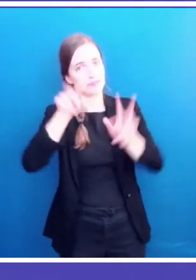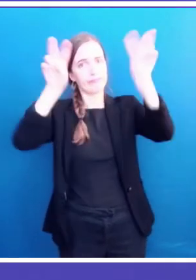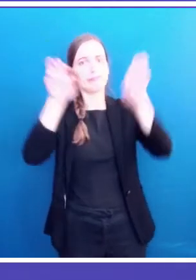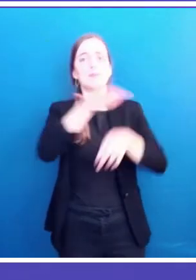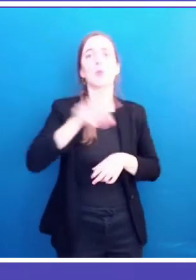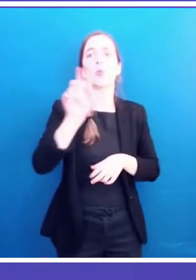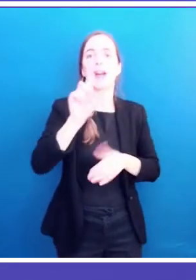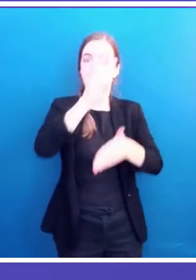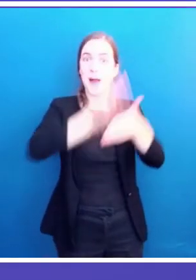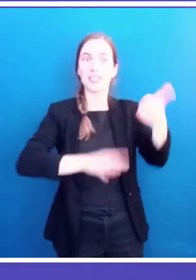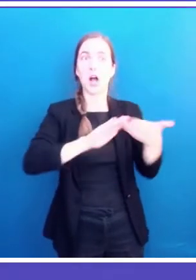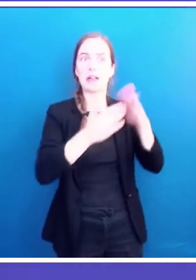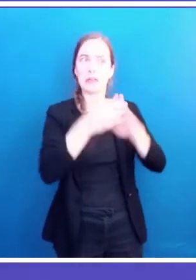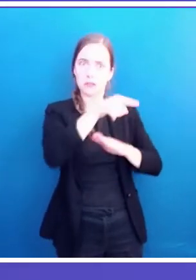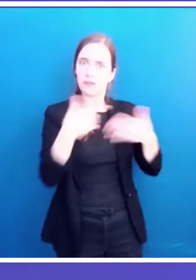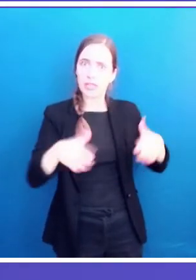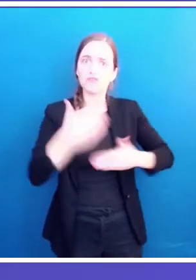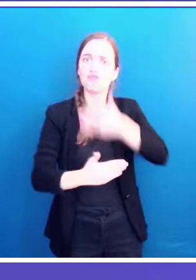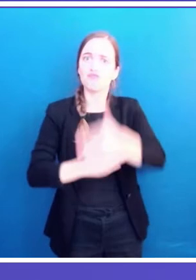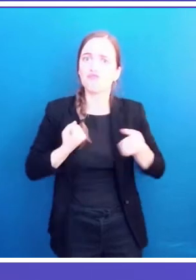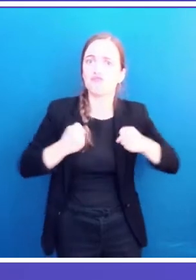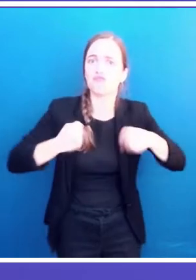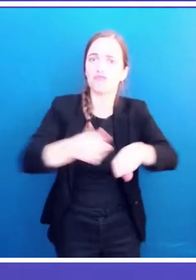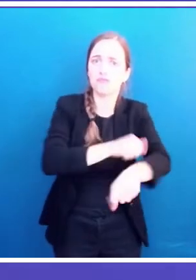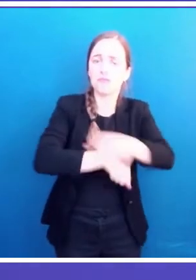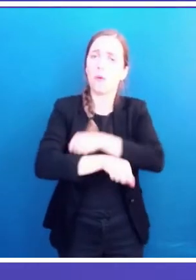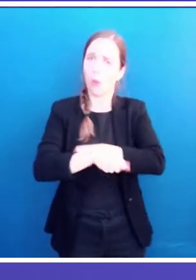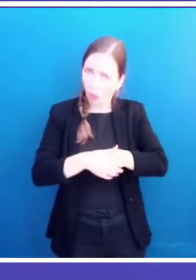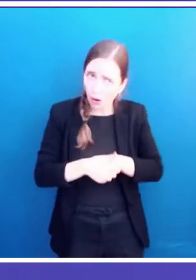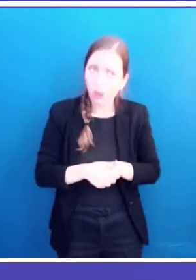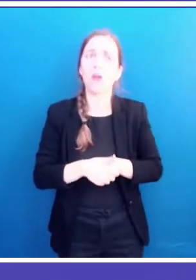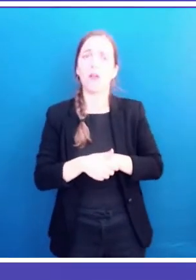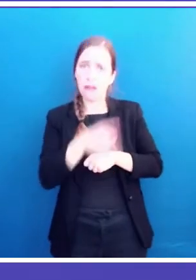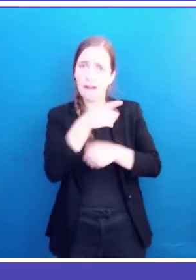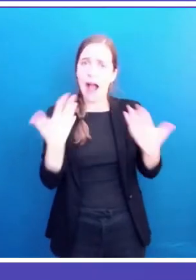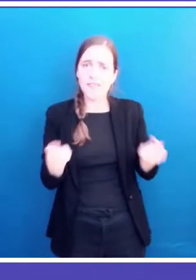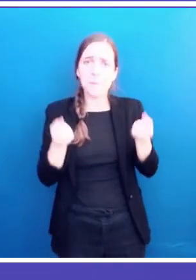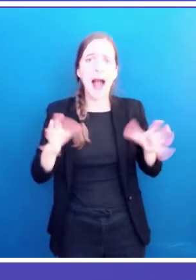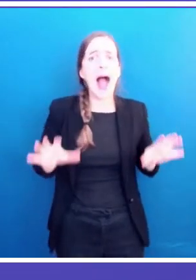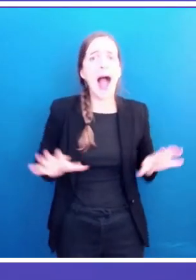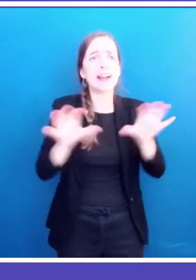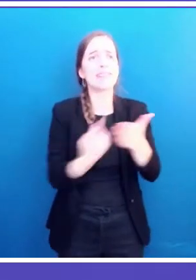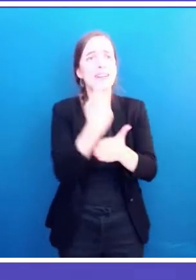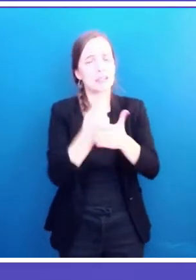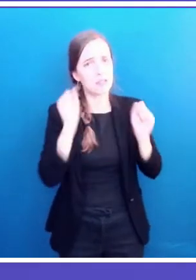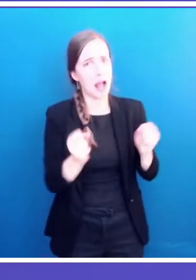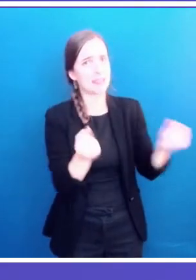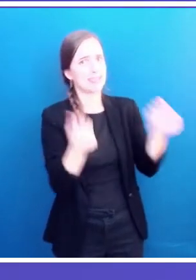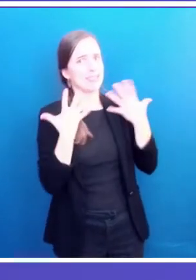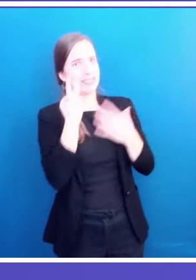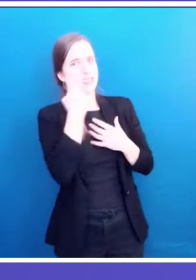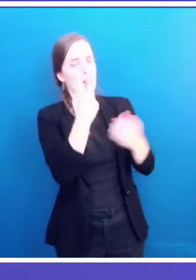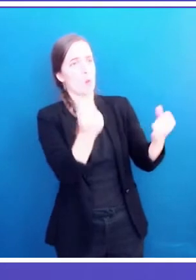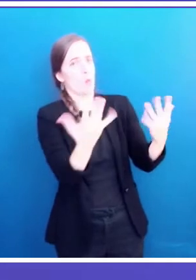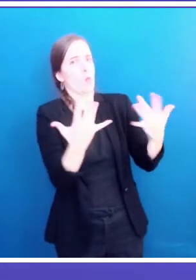وكانت هذه لائحة طويلة من الأنشطة التي تقوم بها بلدية برشلونة. أود أن أشهد على أنه منذ العام